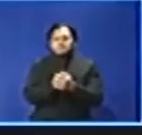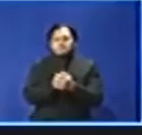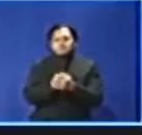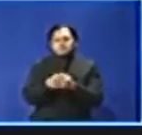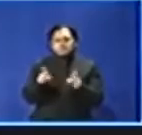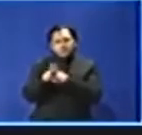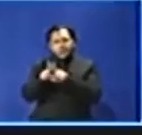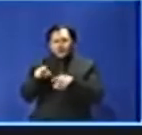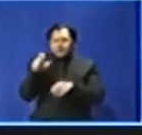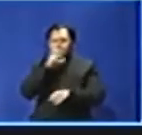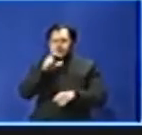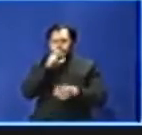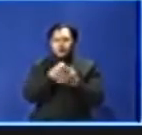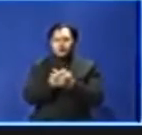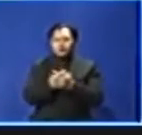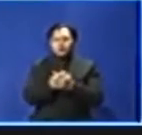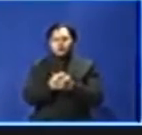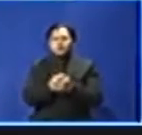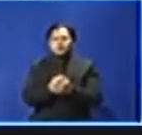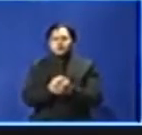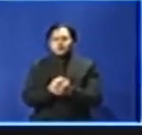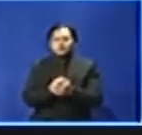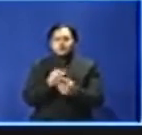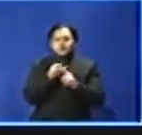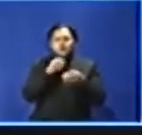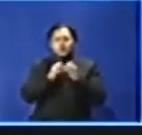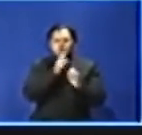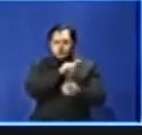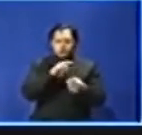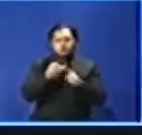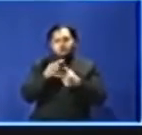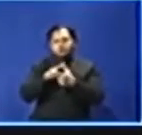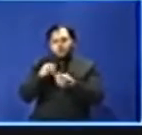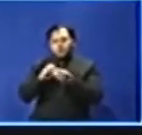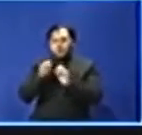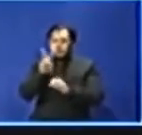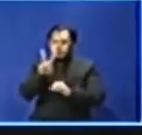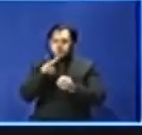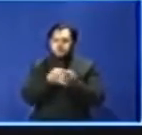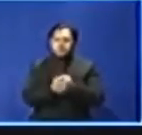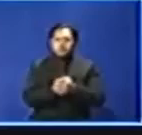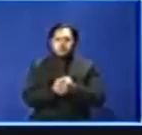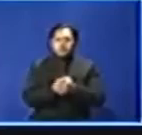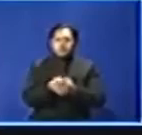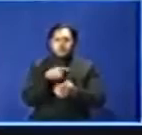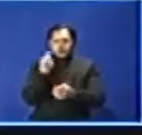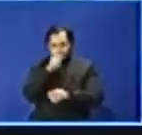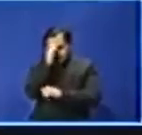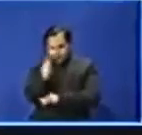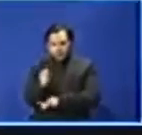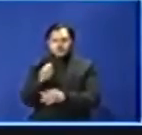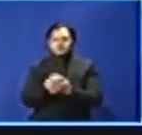calon baik nomor urut 1 maupun nomor urut dua Hai yang sel